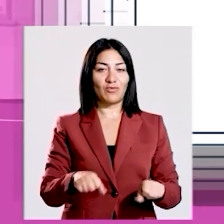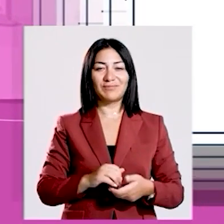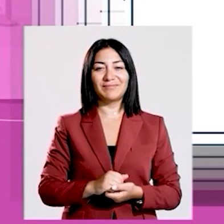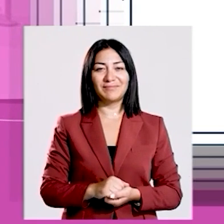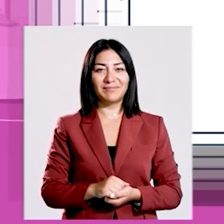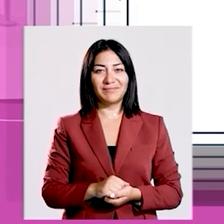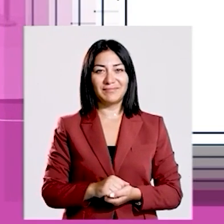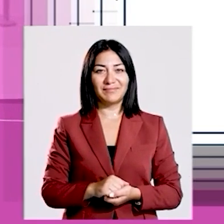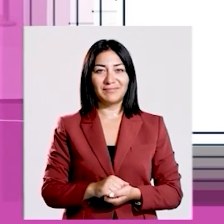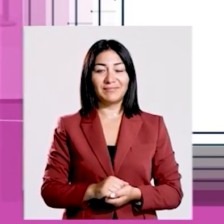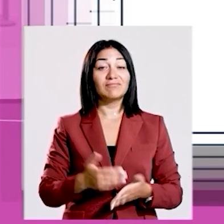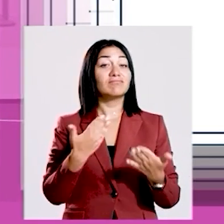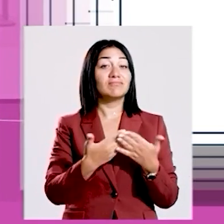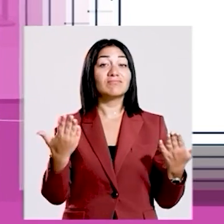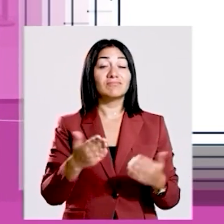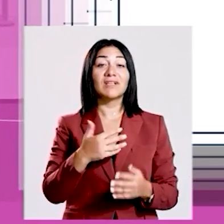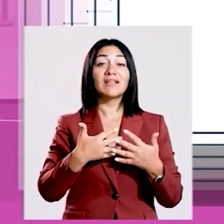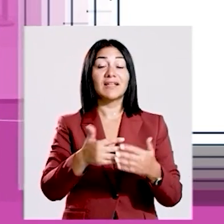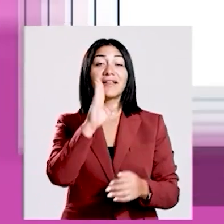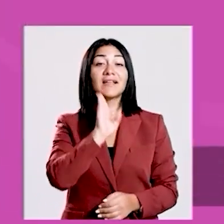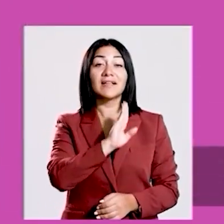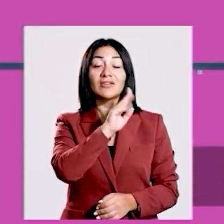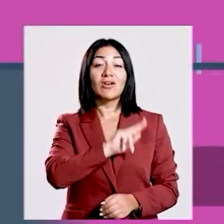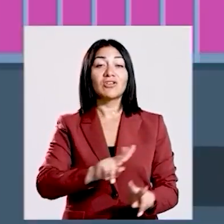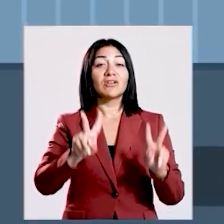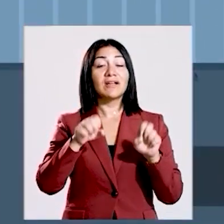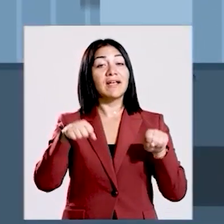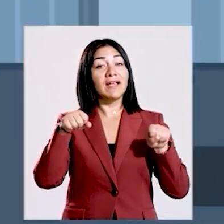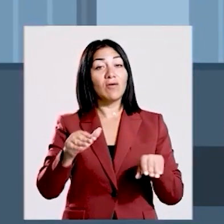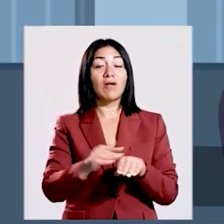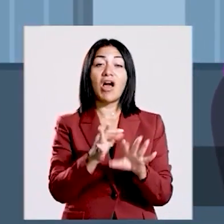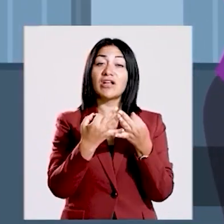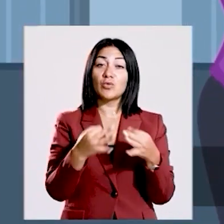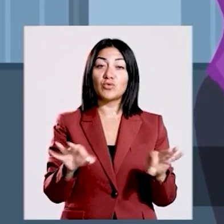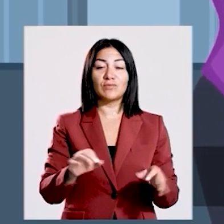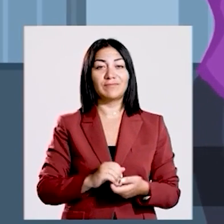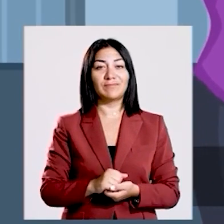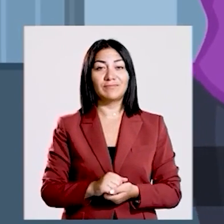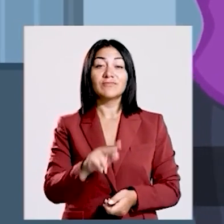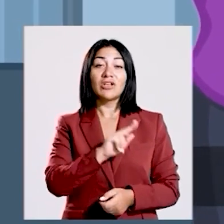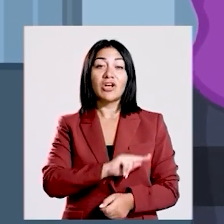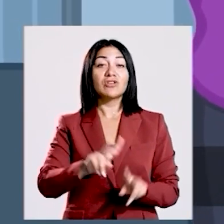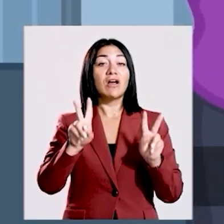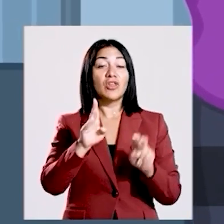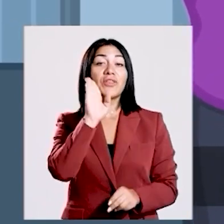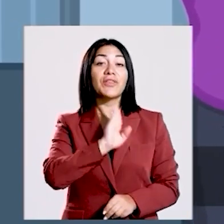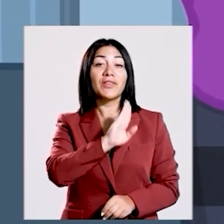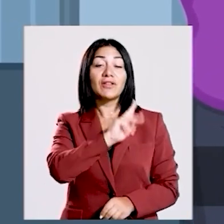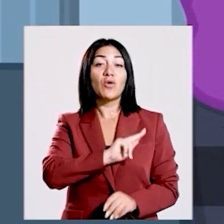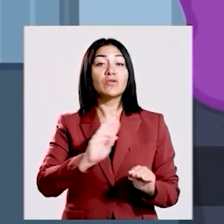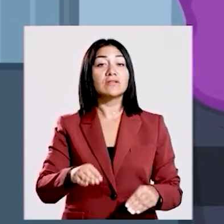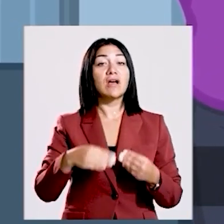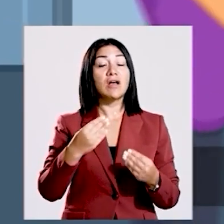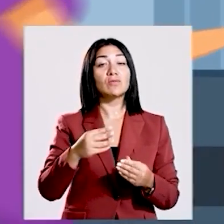Որոնք են հողի կնոջ աշխատանքային իրավունքներն ու արտոնությունները։ Աշխատող կինը գործատուին ներկայացնում է տեղեկանք հղիության